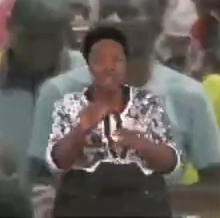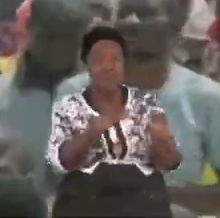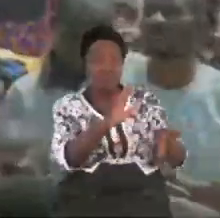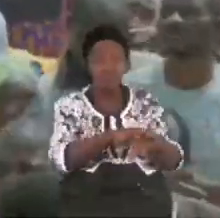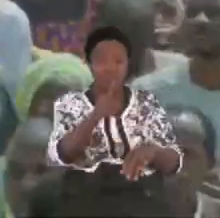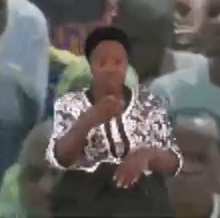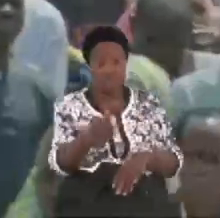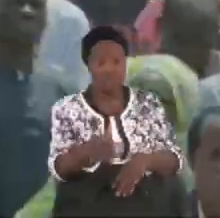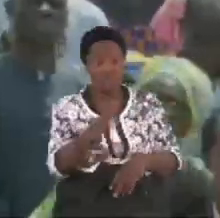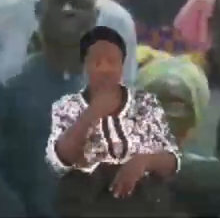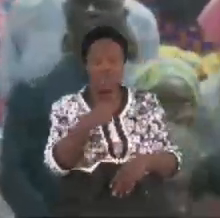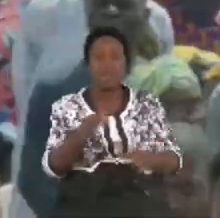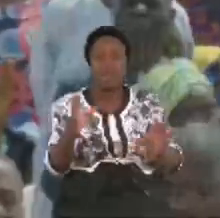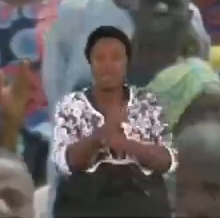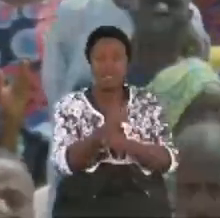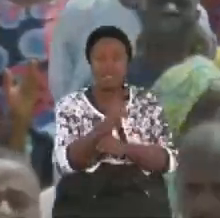pierre.